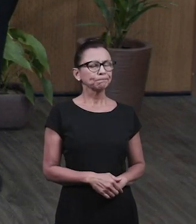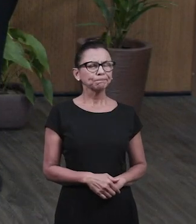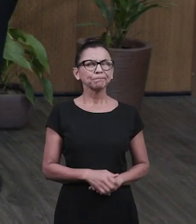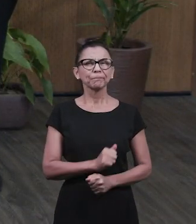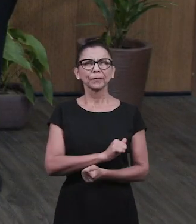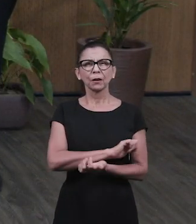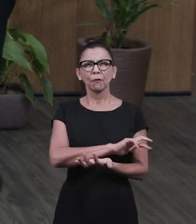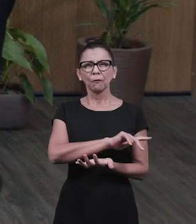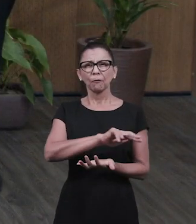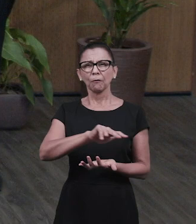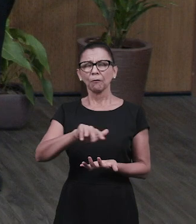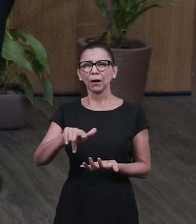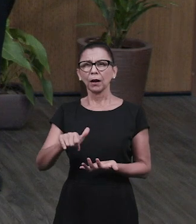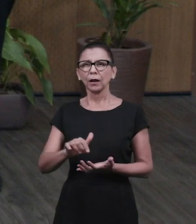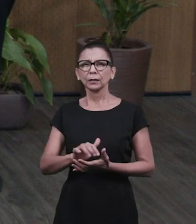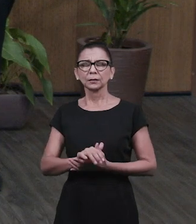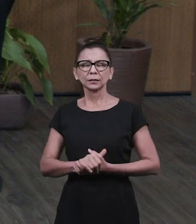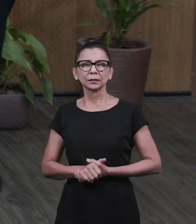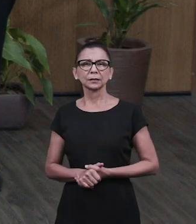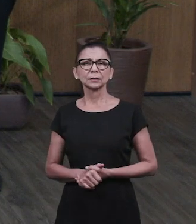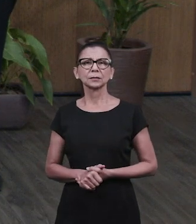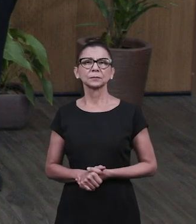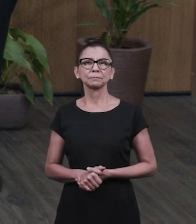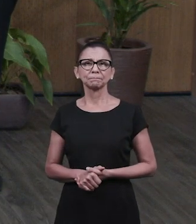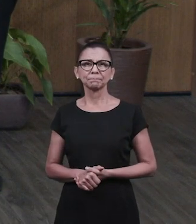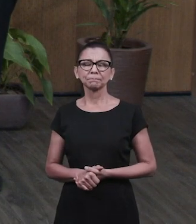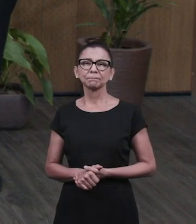Il y a beaucoup d'exemples, bien-aimés,